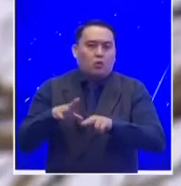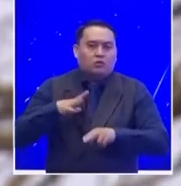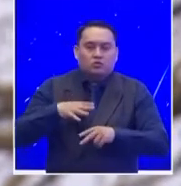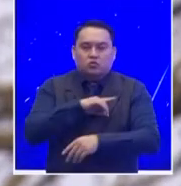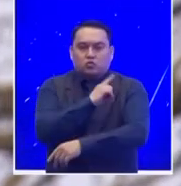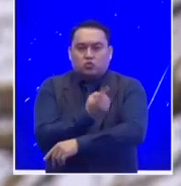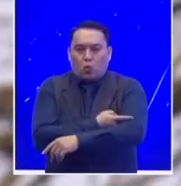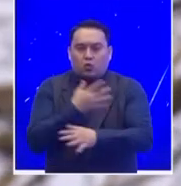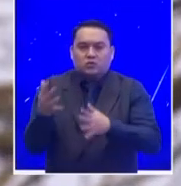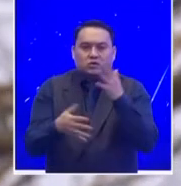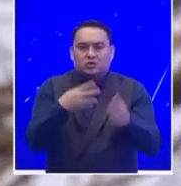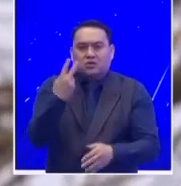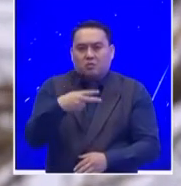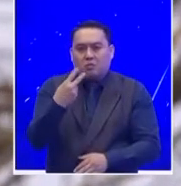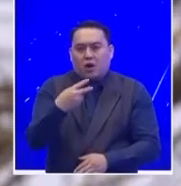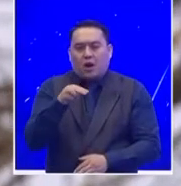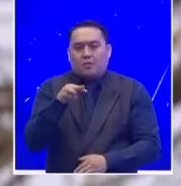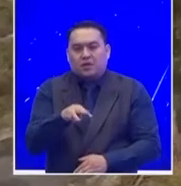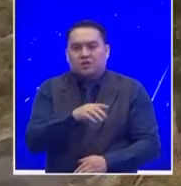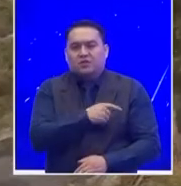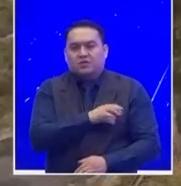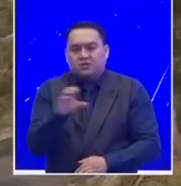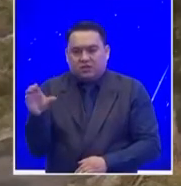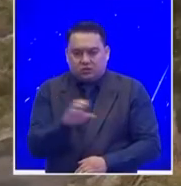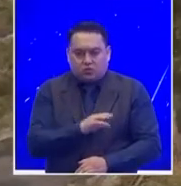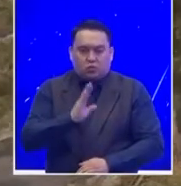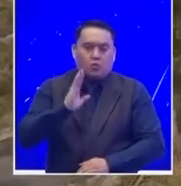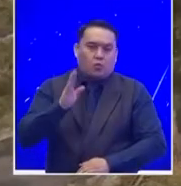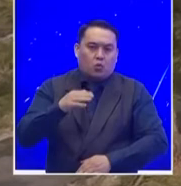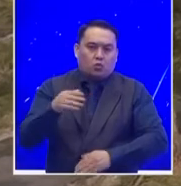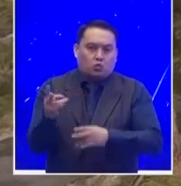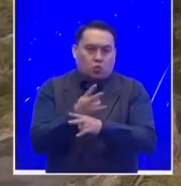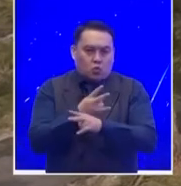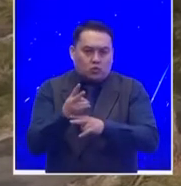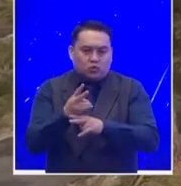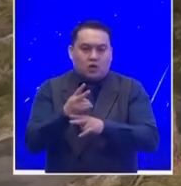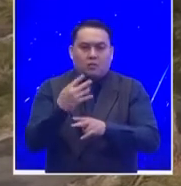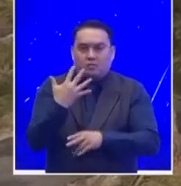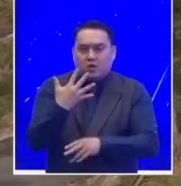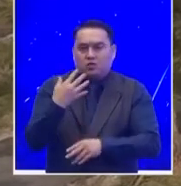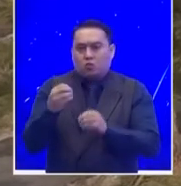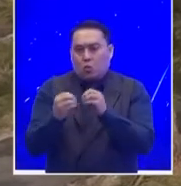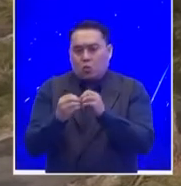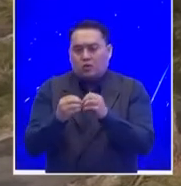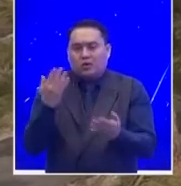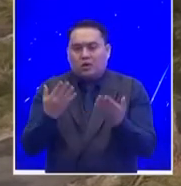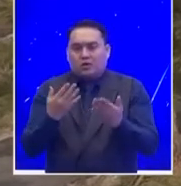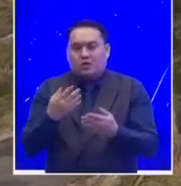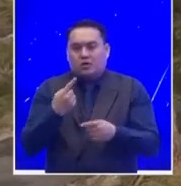күші 15-20 метр секундқа дейін жетеді. Ауа температурасы түнде 5-10, кей жерлерде 2 градус жылыдан